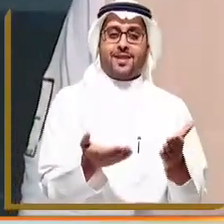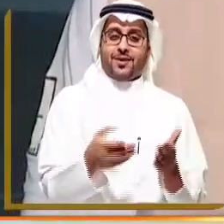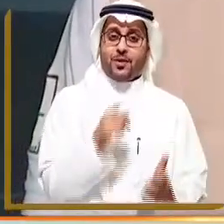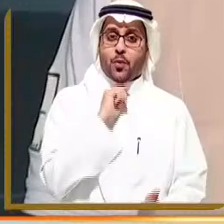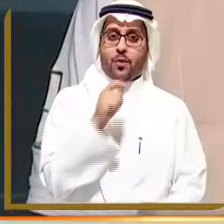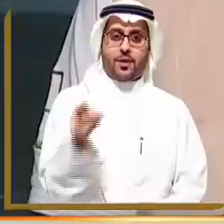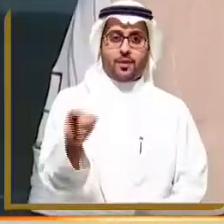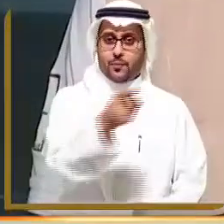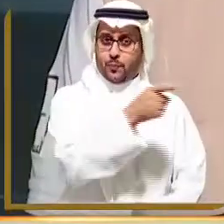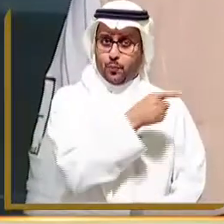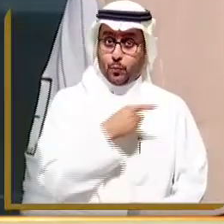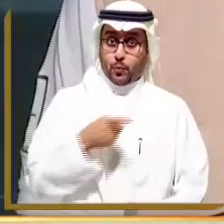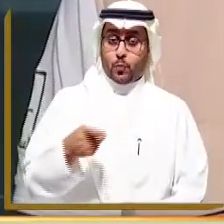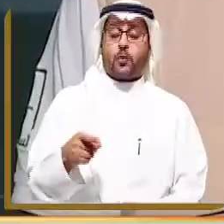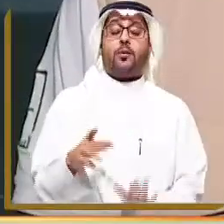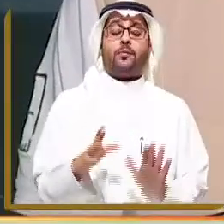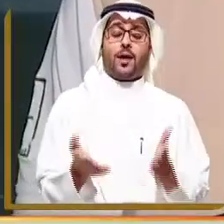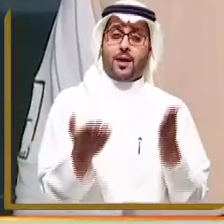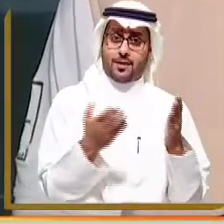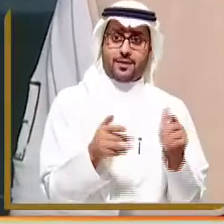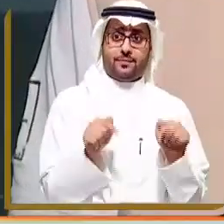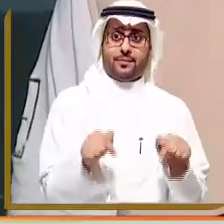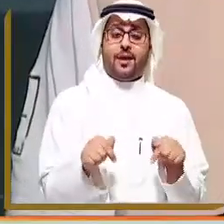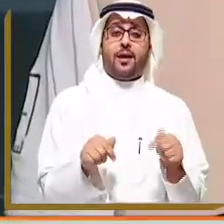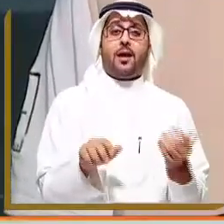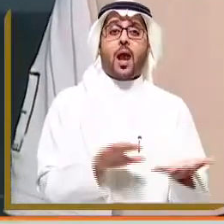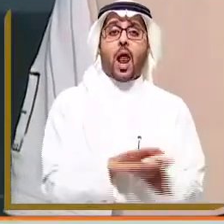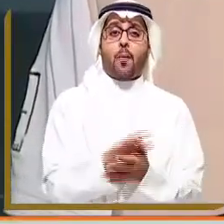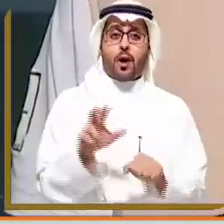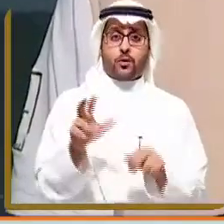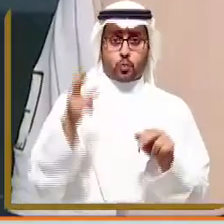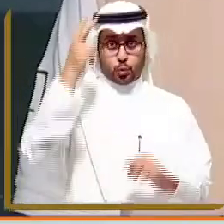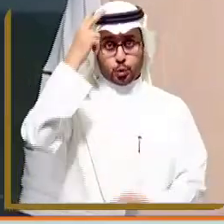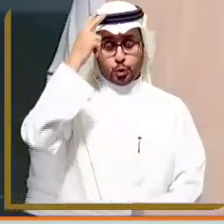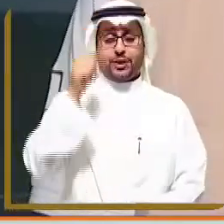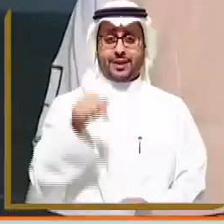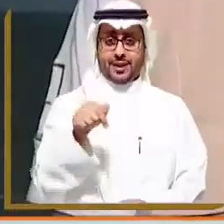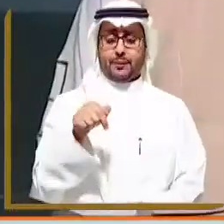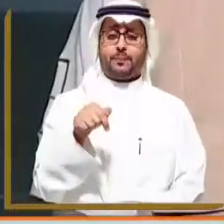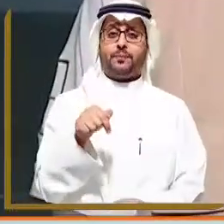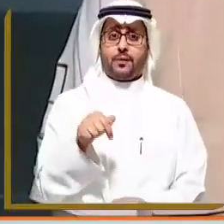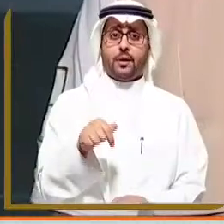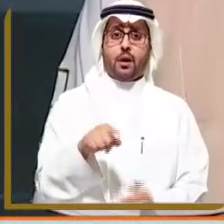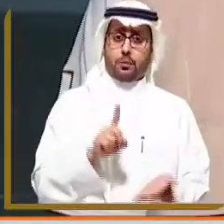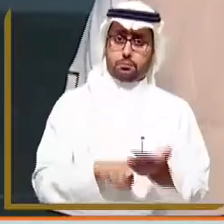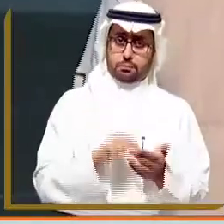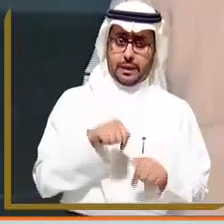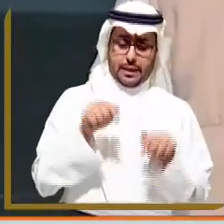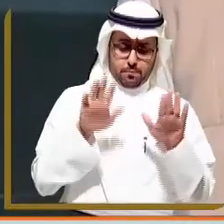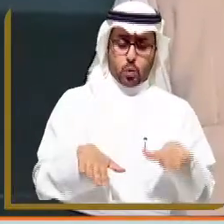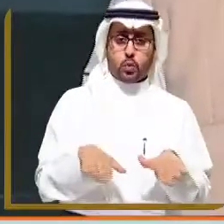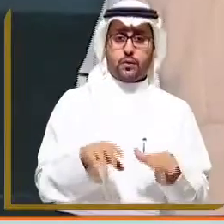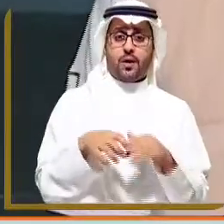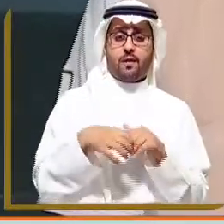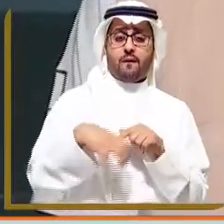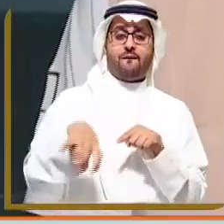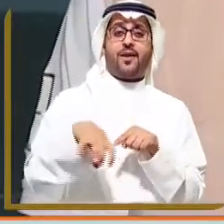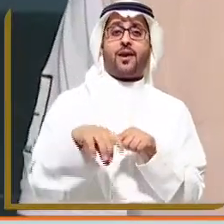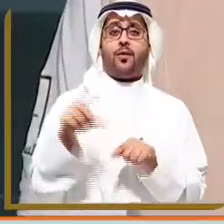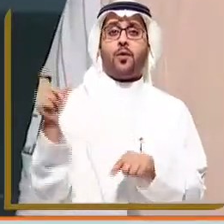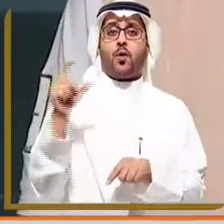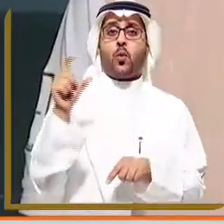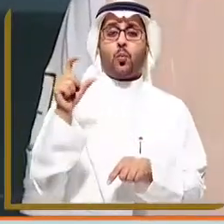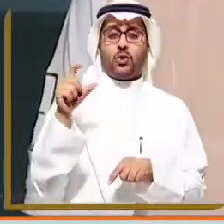واهلا بالساده المشاهدين الكرام مشاهدي السعوديه في هذه النشره. حقيقه فرع وزاره الشؤون